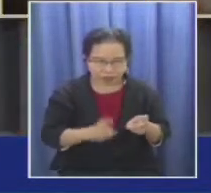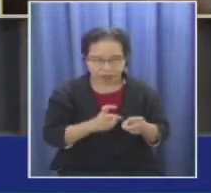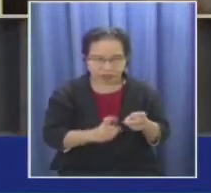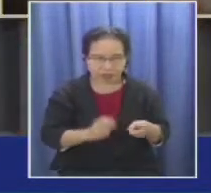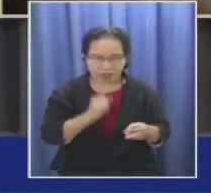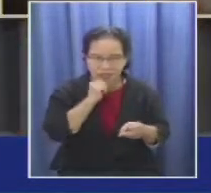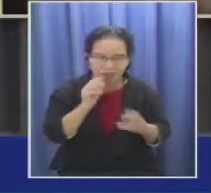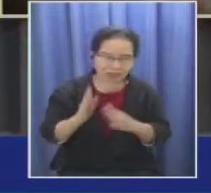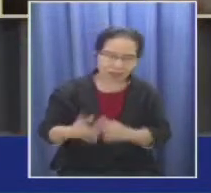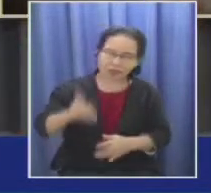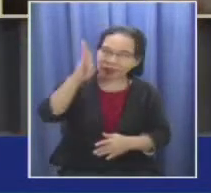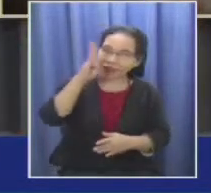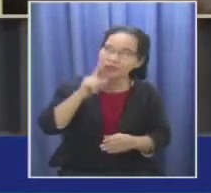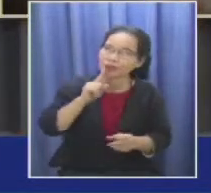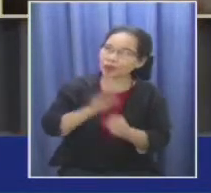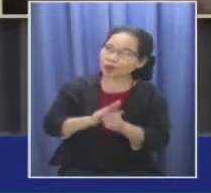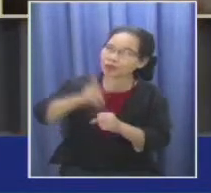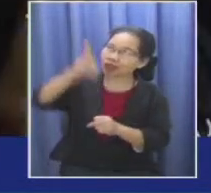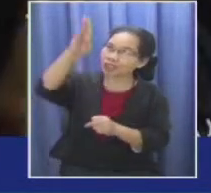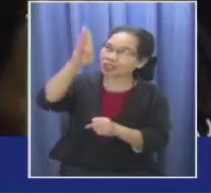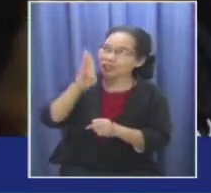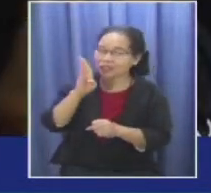ehunu